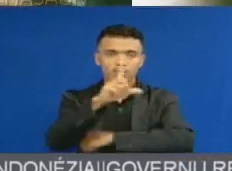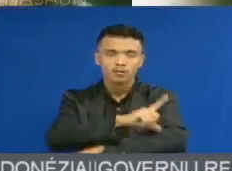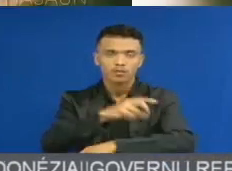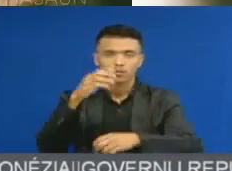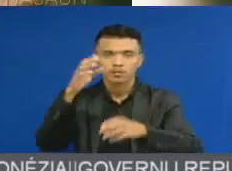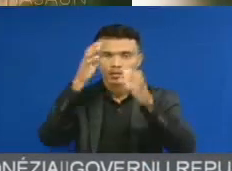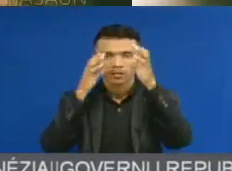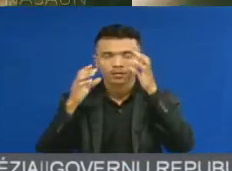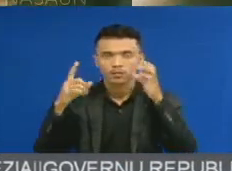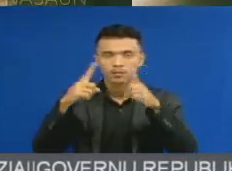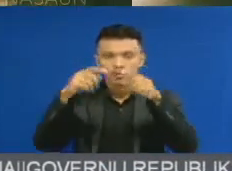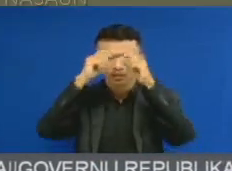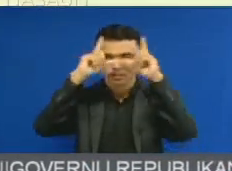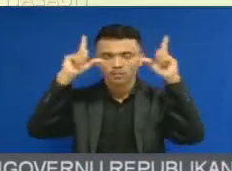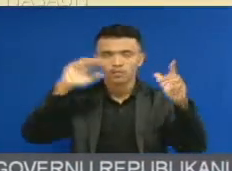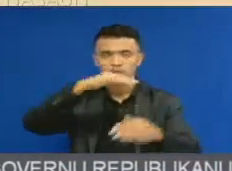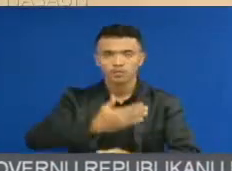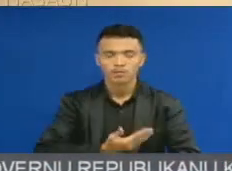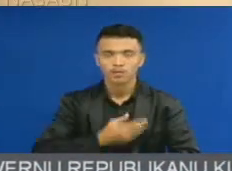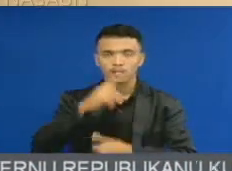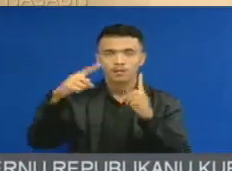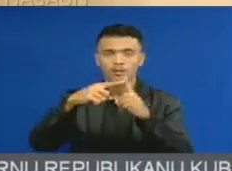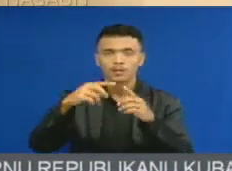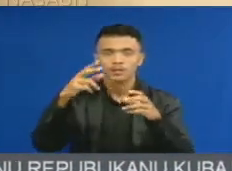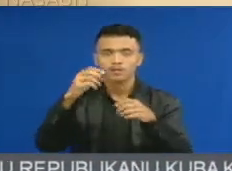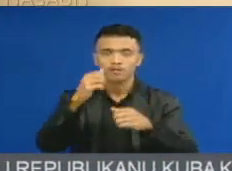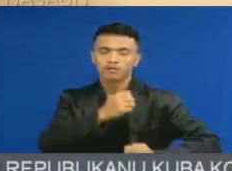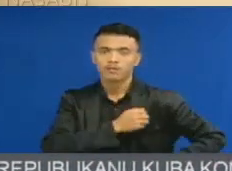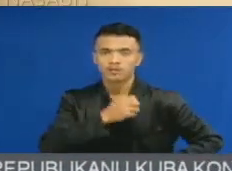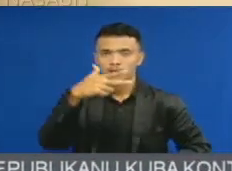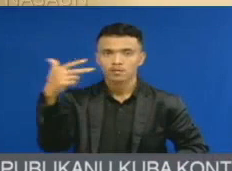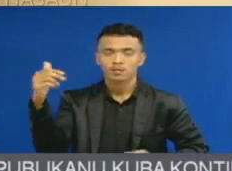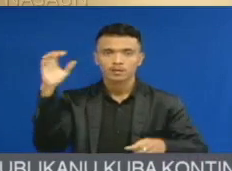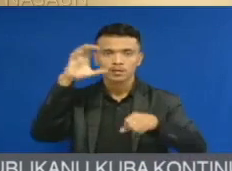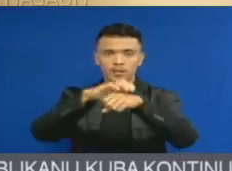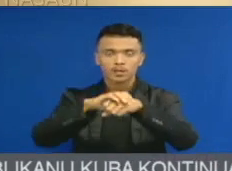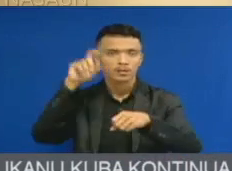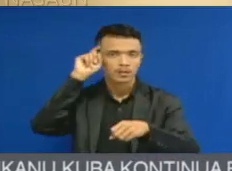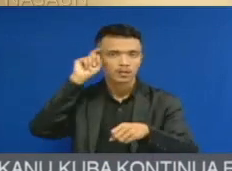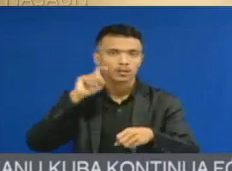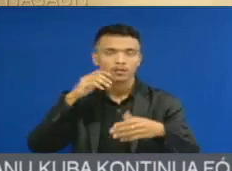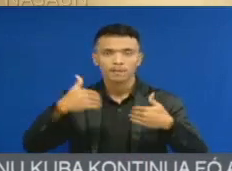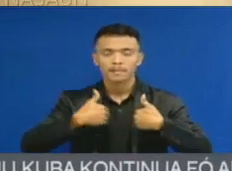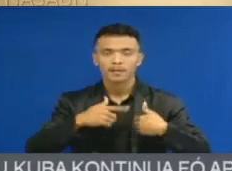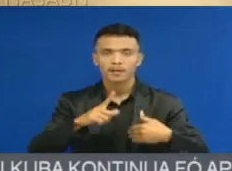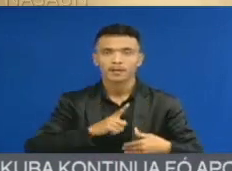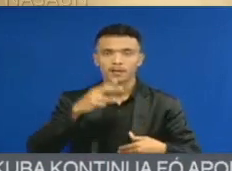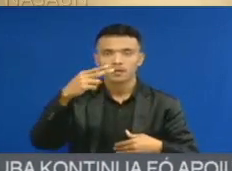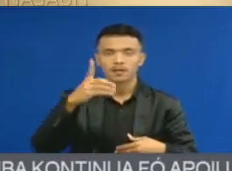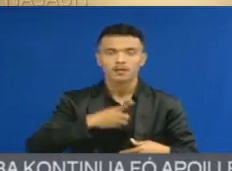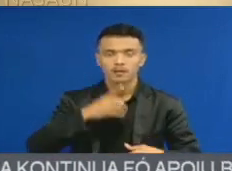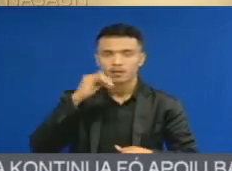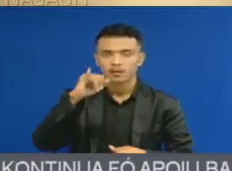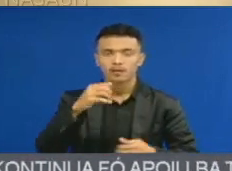meruan tobang. Wengjira Forsa Indonesia kaptura komandante Falentil Xadana Guzmão iha lahane dili.